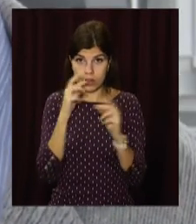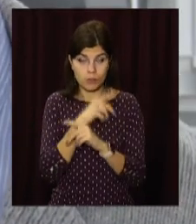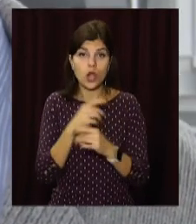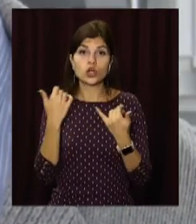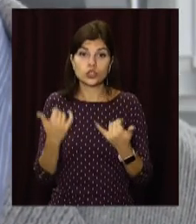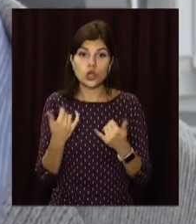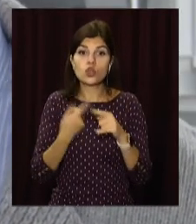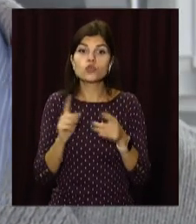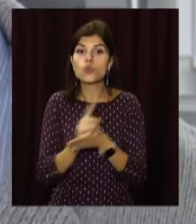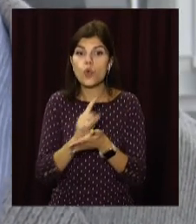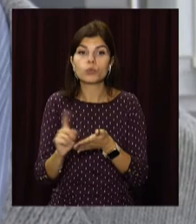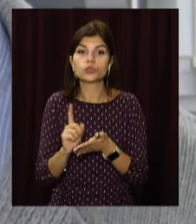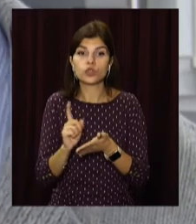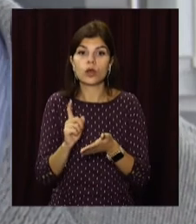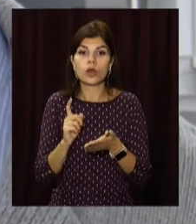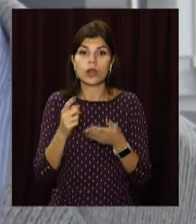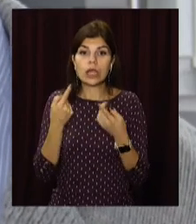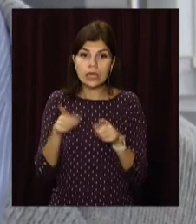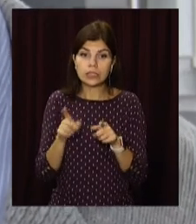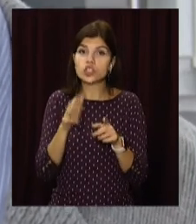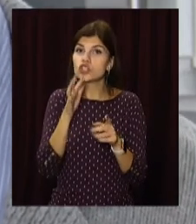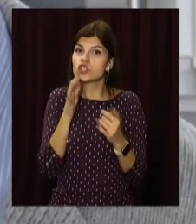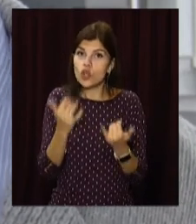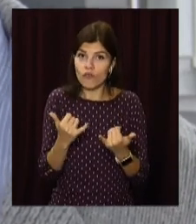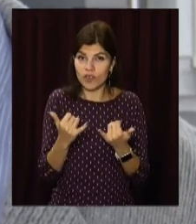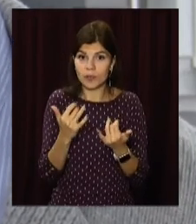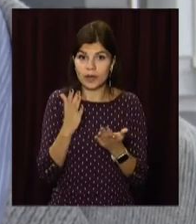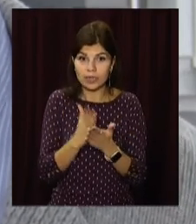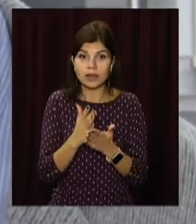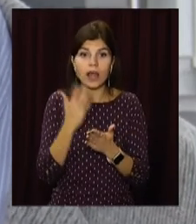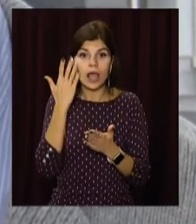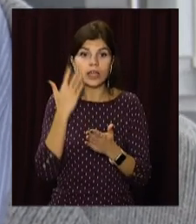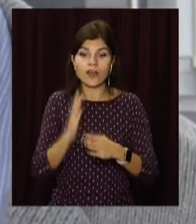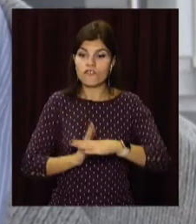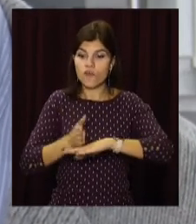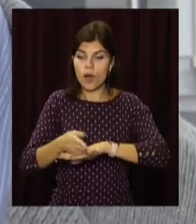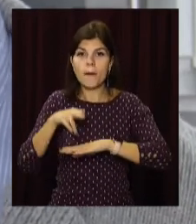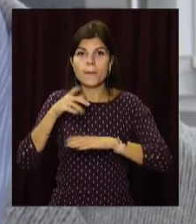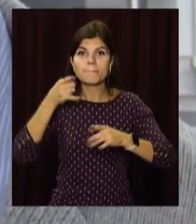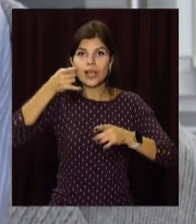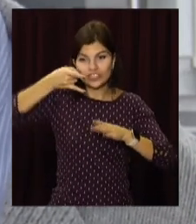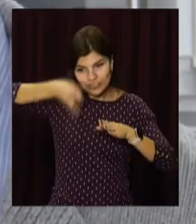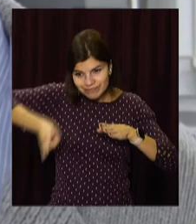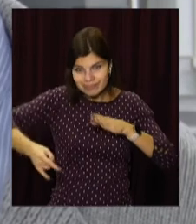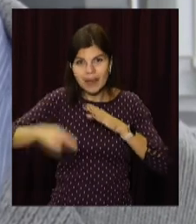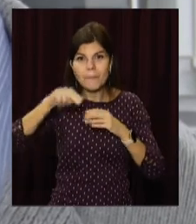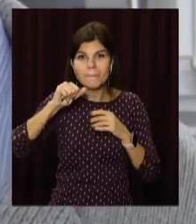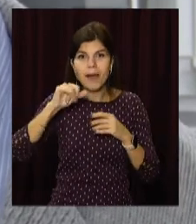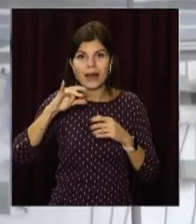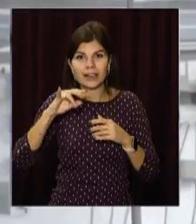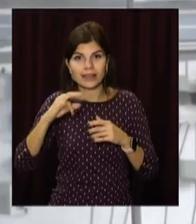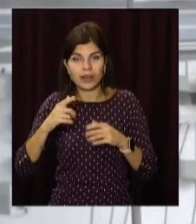норми пропонують нам інше, більш цивілізоване рішення, коли в'їзди в паркінги виконуються безпосередньо з червоної лінії